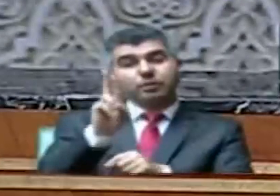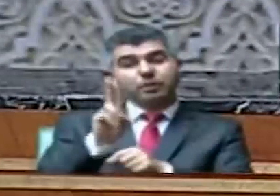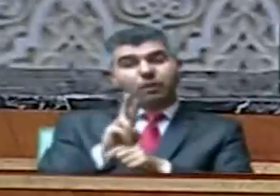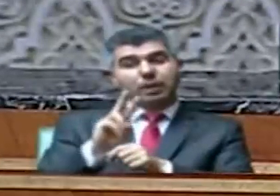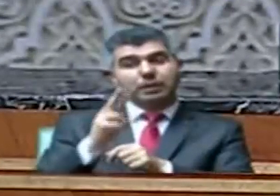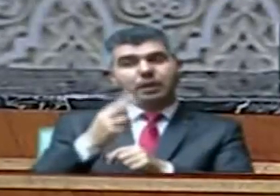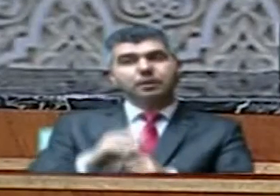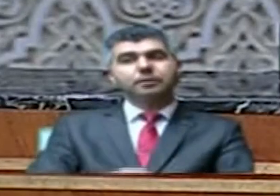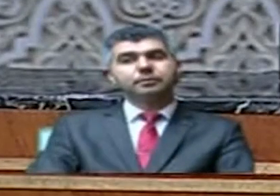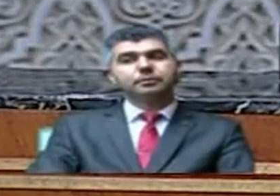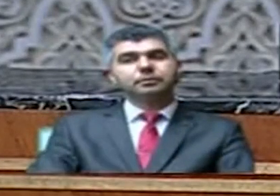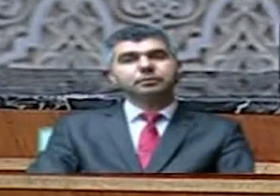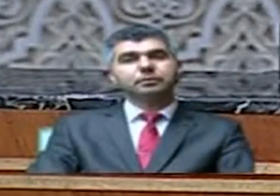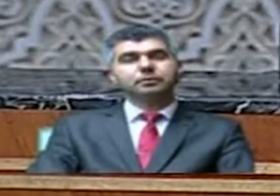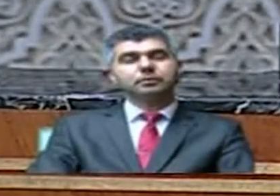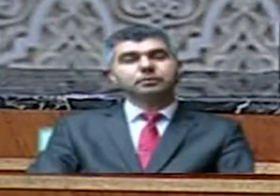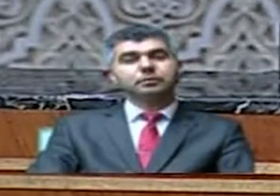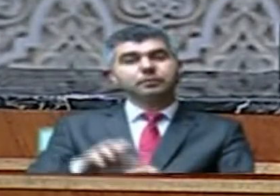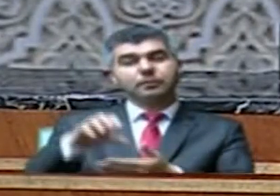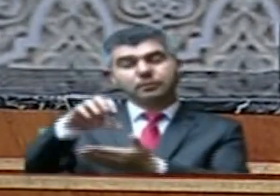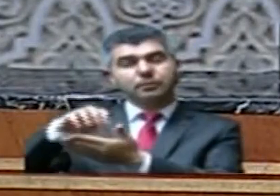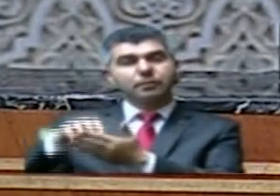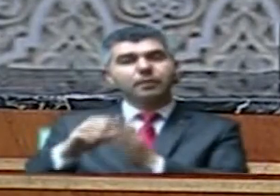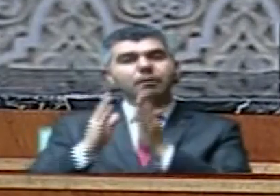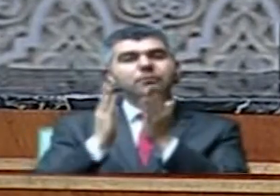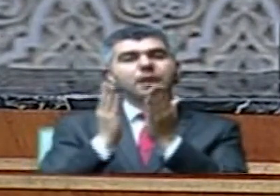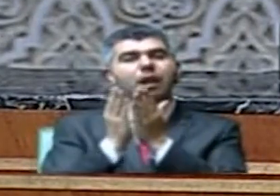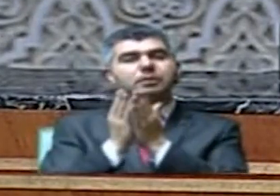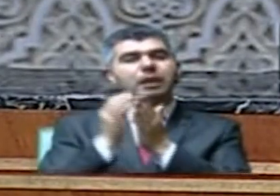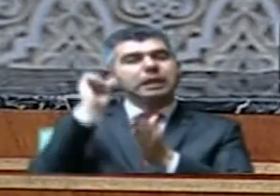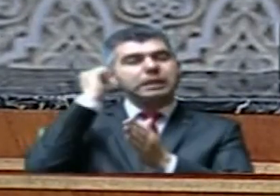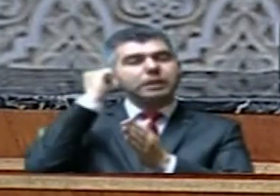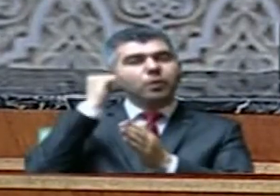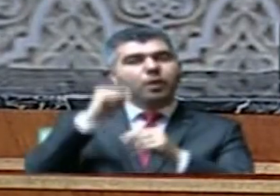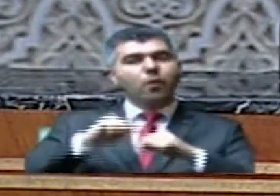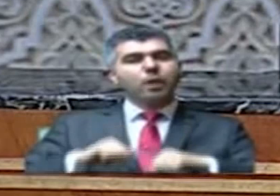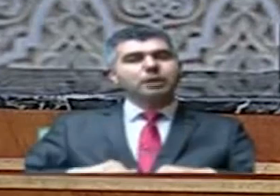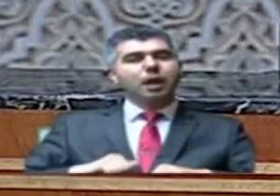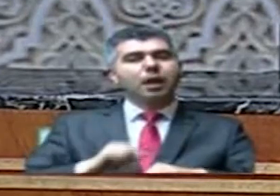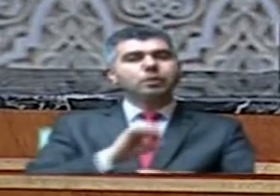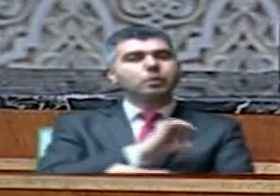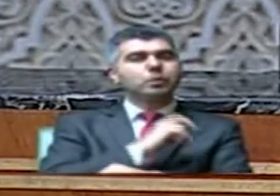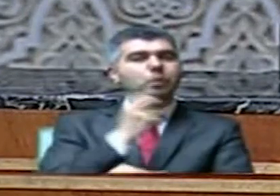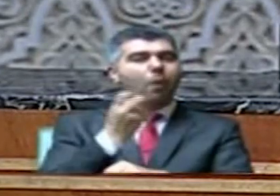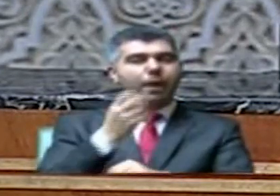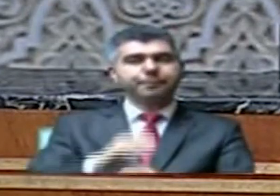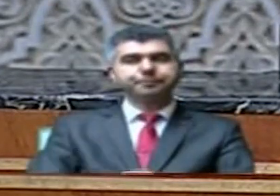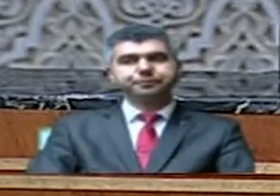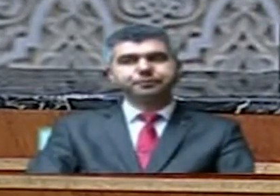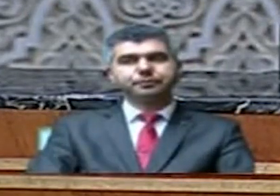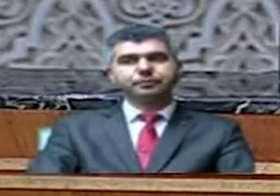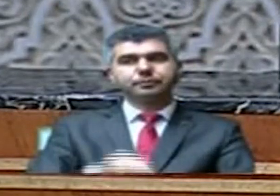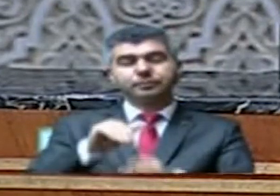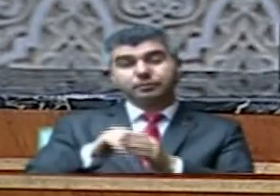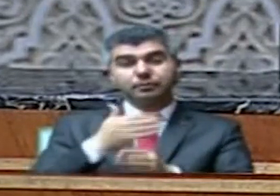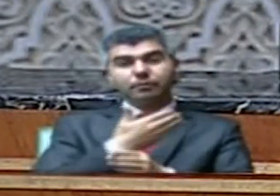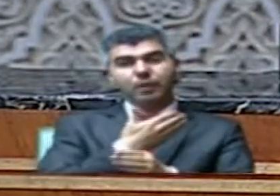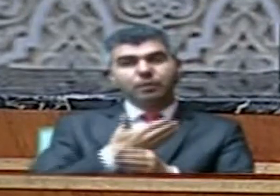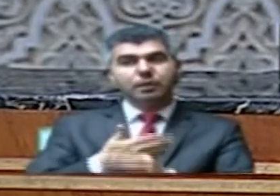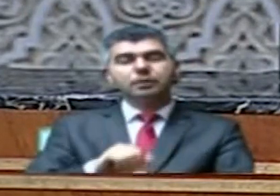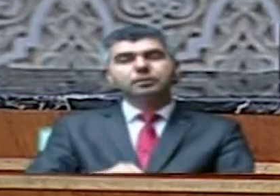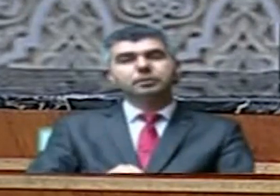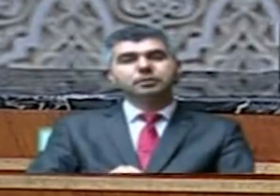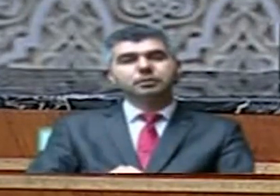الثاني موضوعه وضعية مؤسسات التكوين التابعة لوزارة السياحة. الكلمة لأحد السادة المستشارين